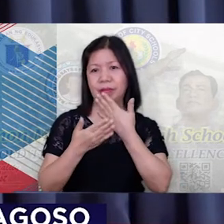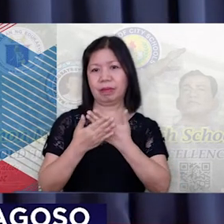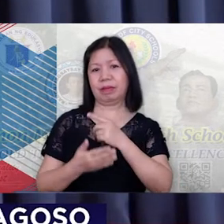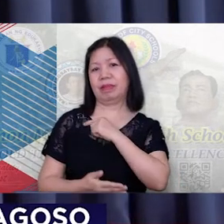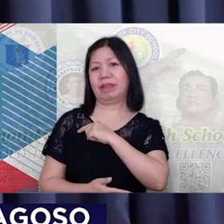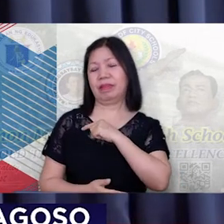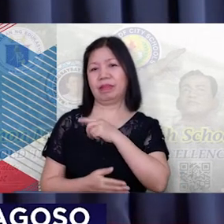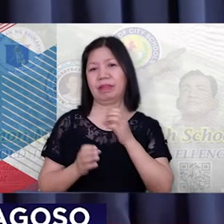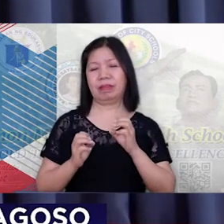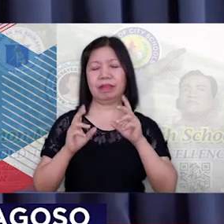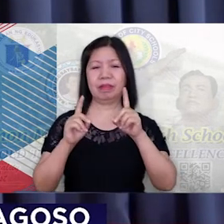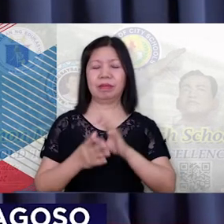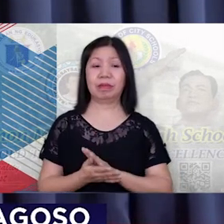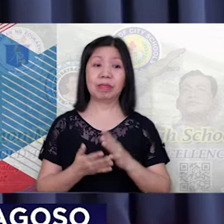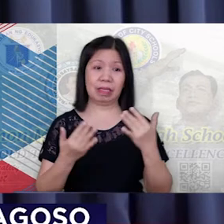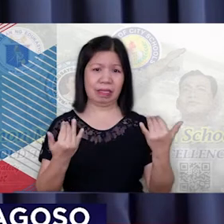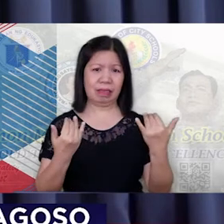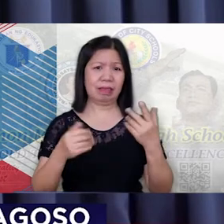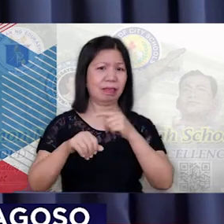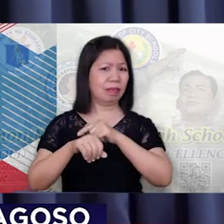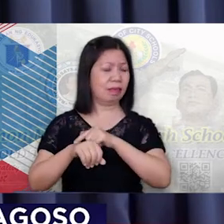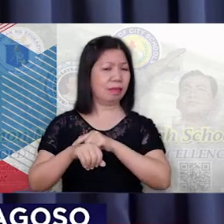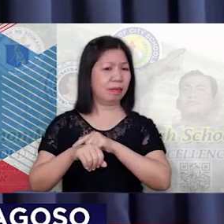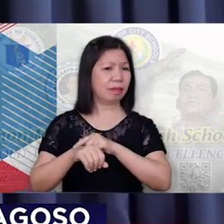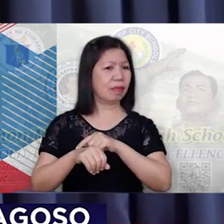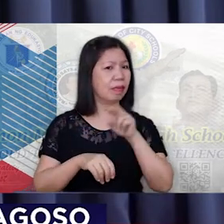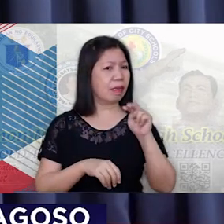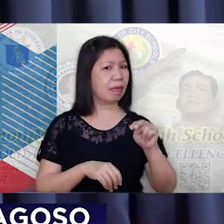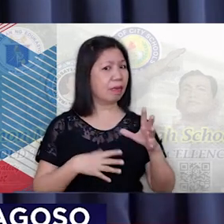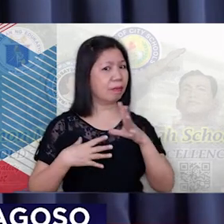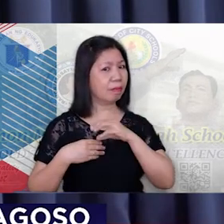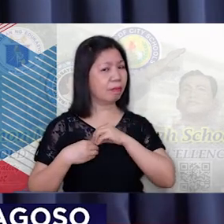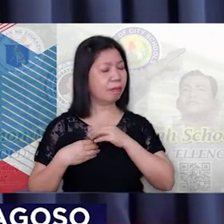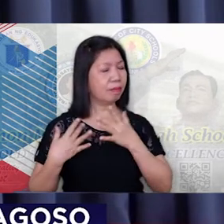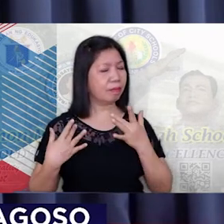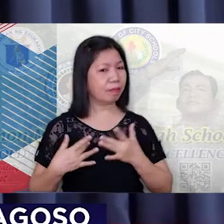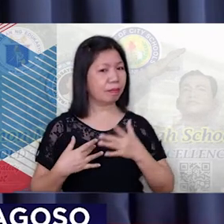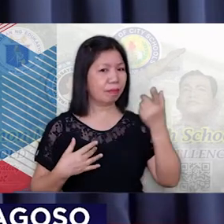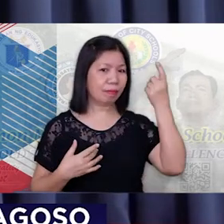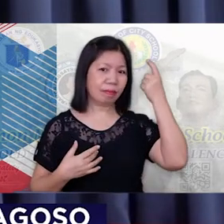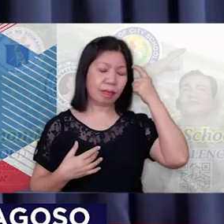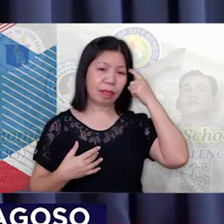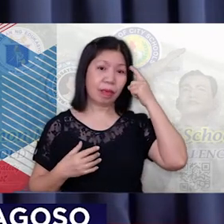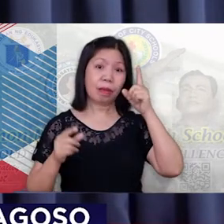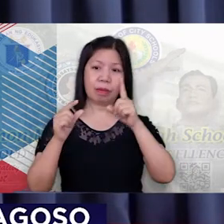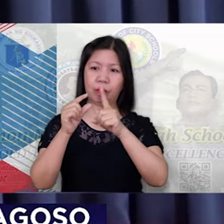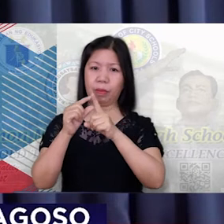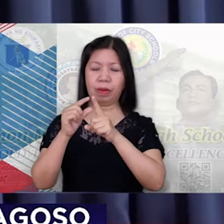edukasyon. Sa panahon ngayon, kailangan po nating isapuso at isaisip ang mga